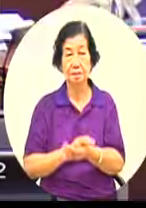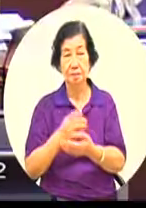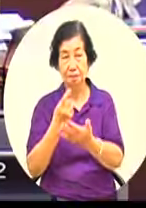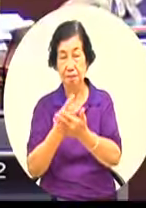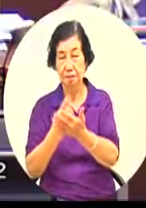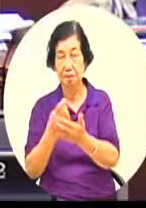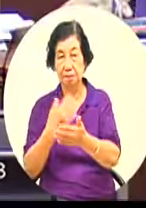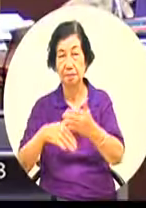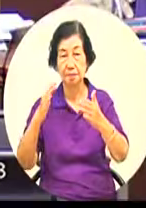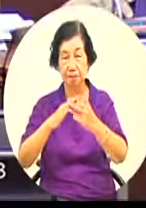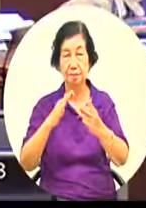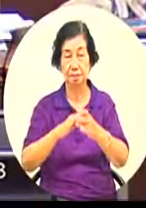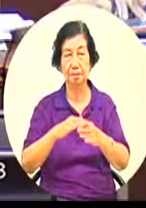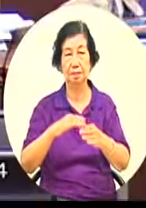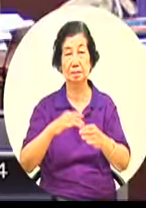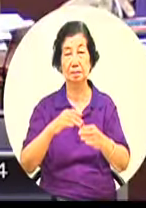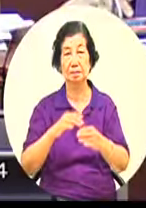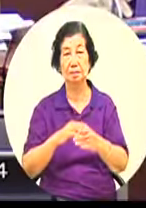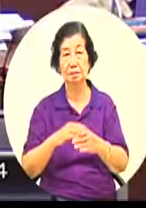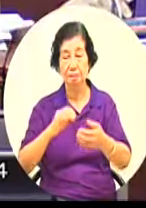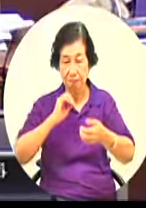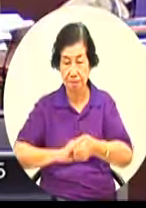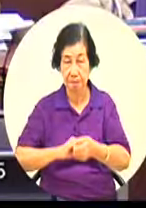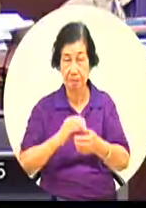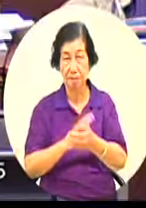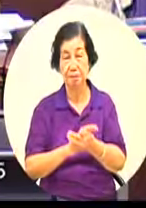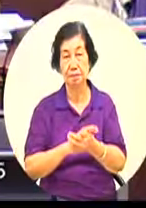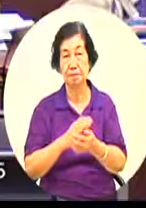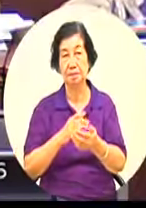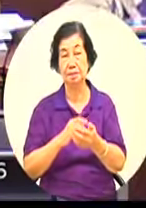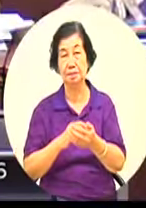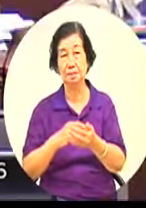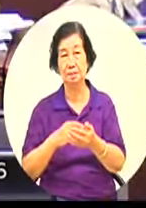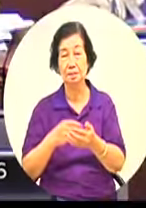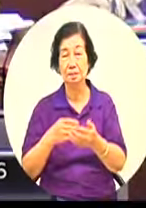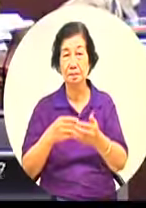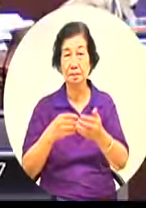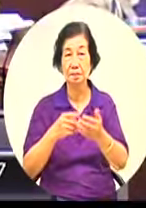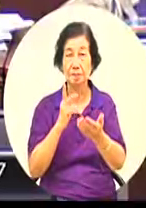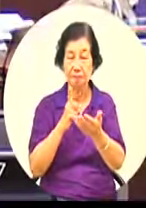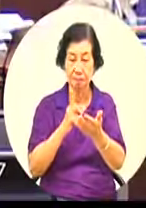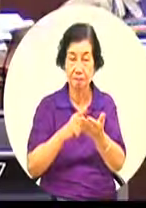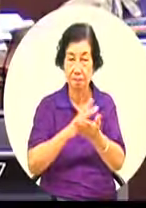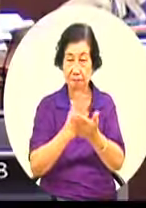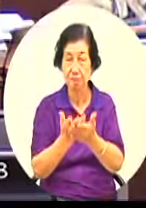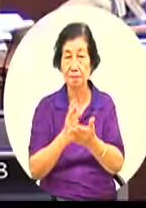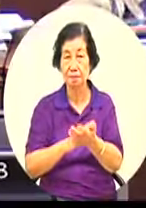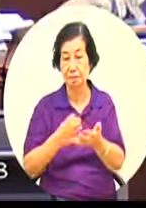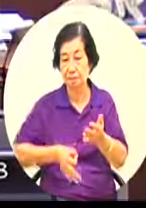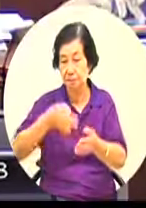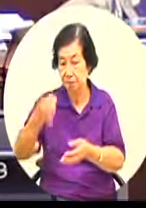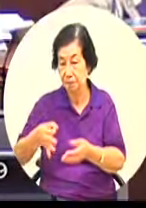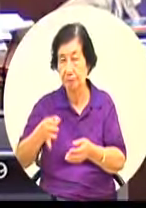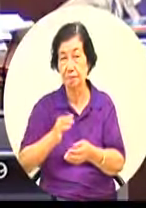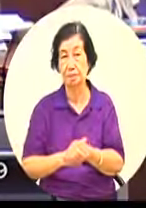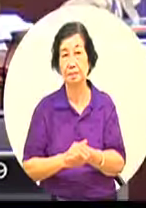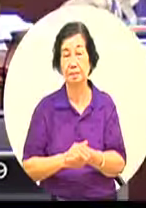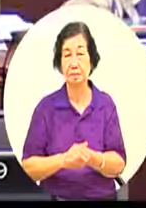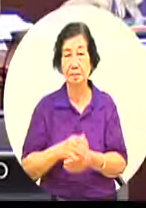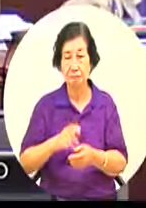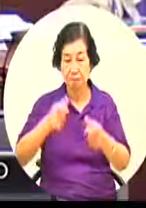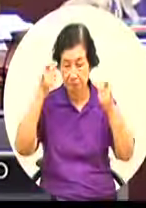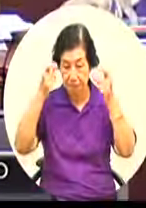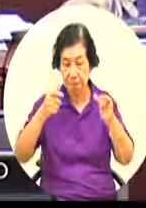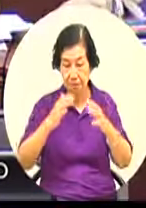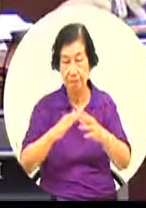国小是不是有固定的图书费用？ 是。 那其实我们每年都有一个喜悦网，因为高雄市做阅读做得非常好，在全国